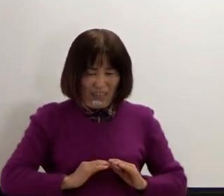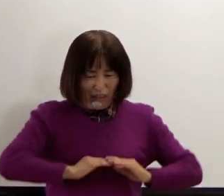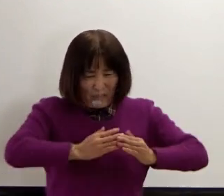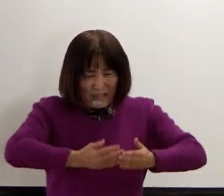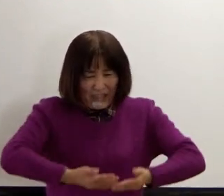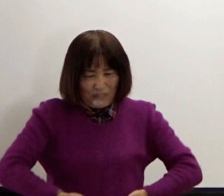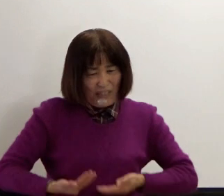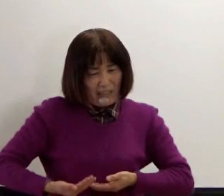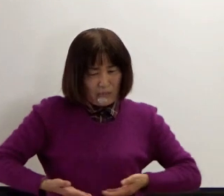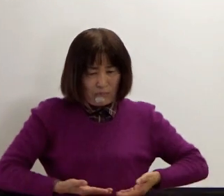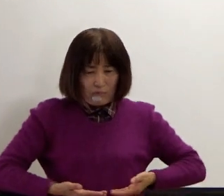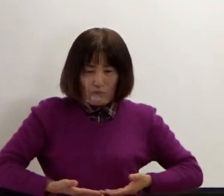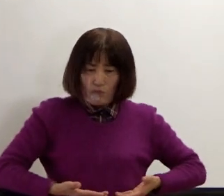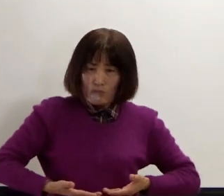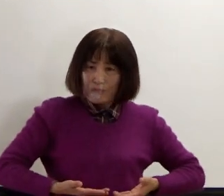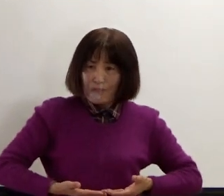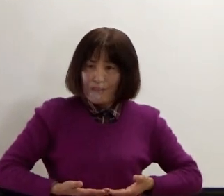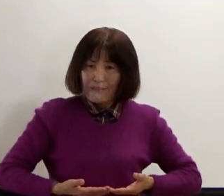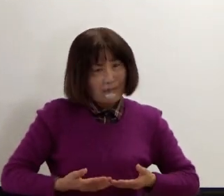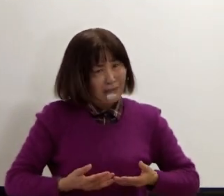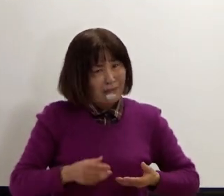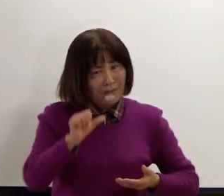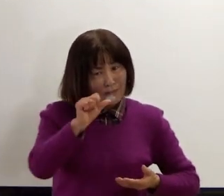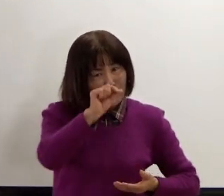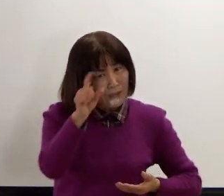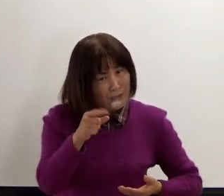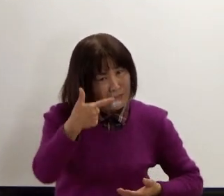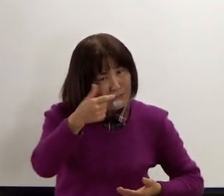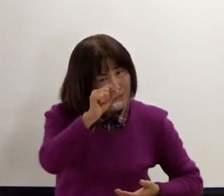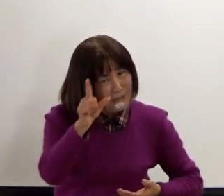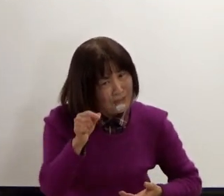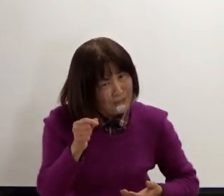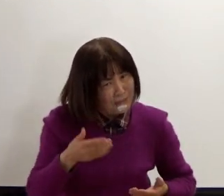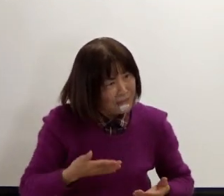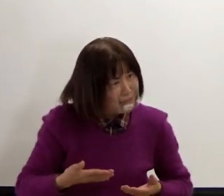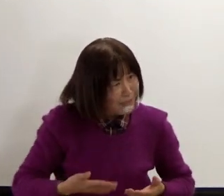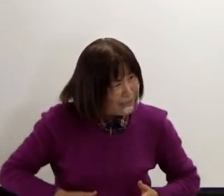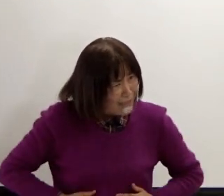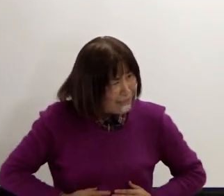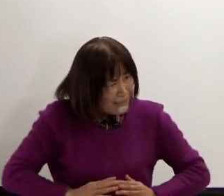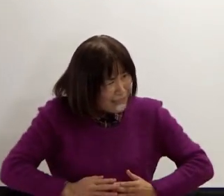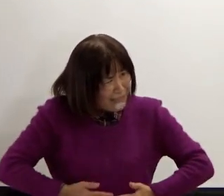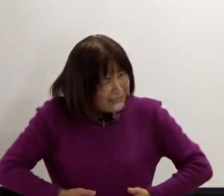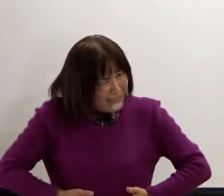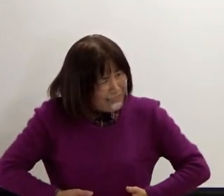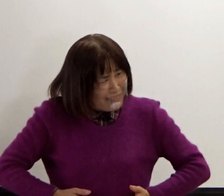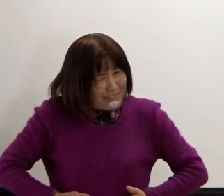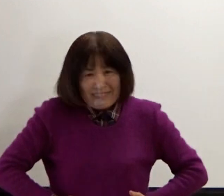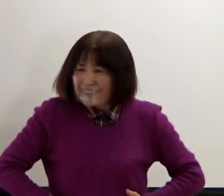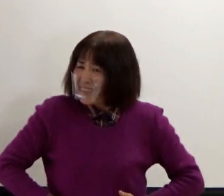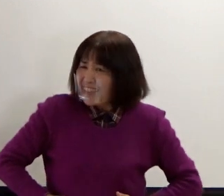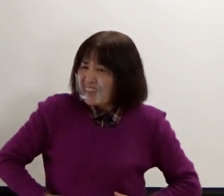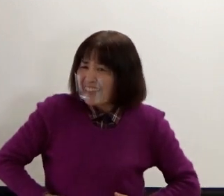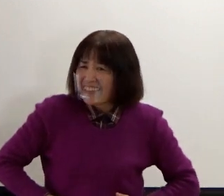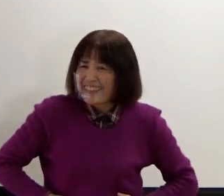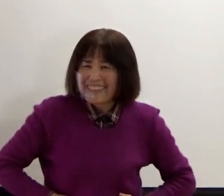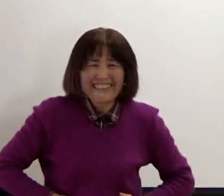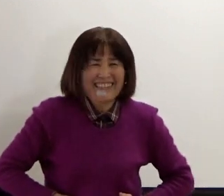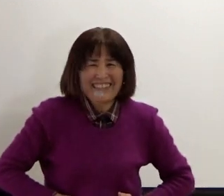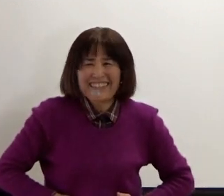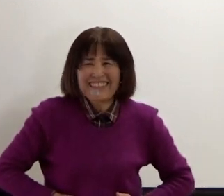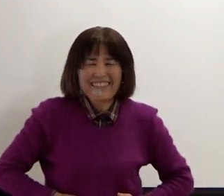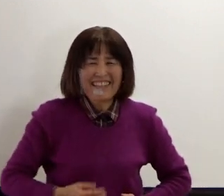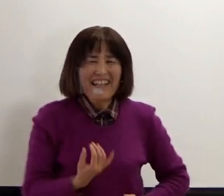ね、5ヶ月ぐらいで胎動ありますか？ありました？覚えてないとか言ってますね、まあ、だいぶ昔